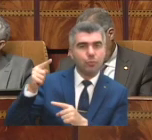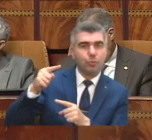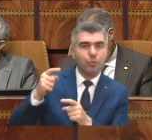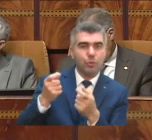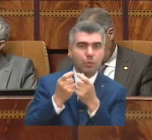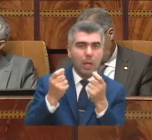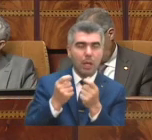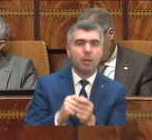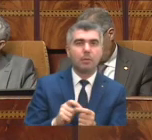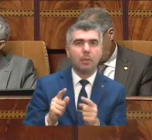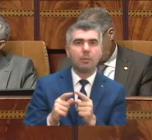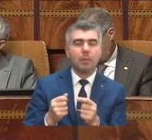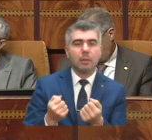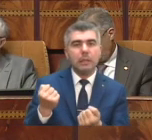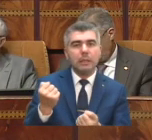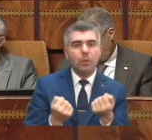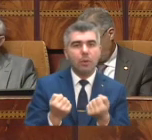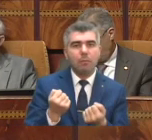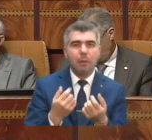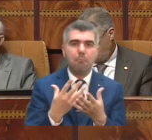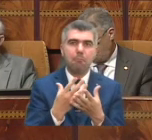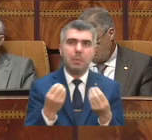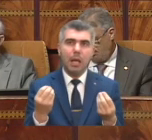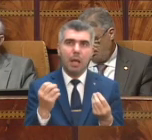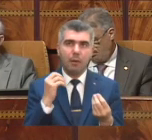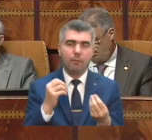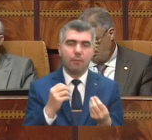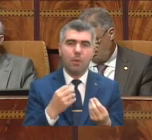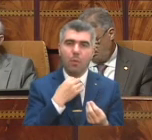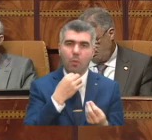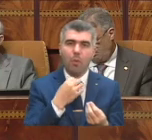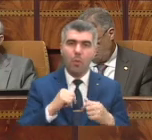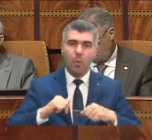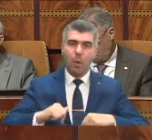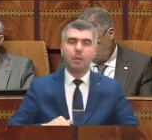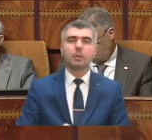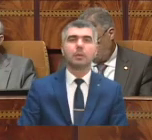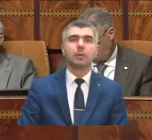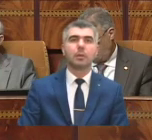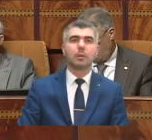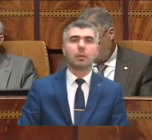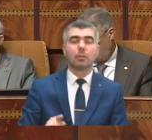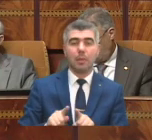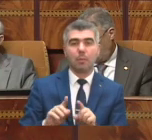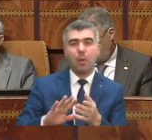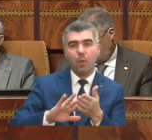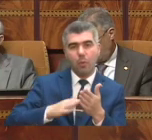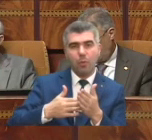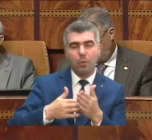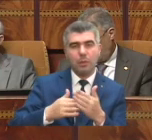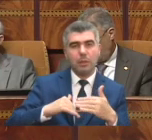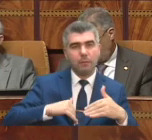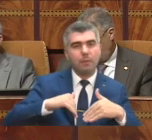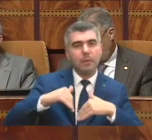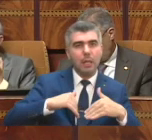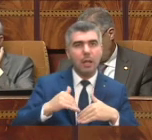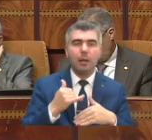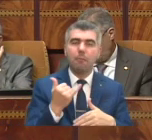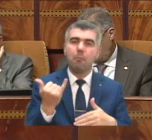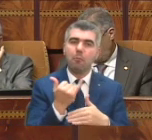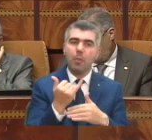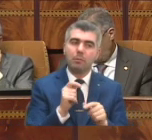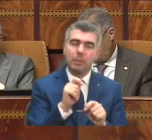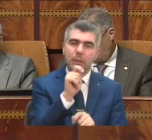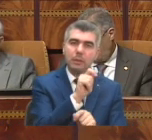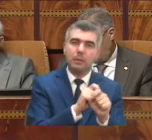استعمال السيارات ديال المستخدمين. نطلب منكم سيد الوزير على أساس أن تأخذوا هذه الطرق بعين الاعتبار من أجل يعني التخفيف